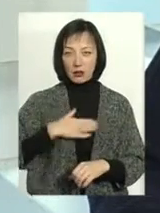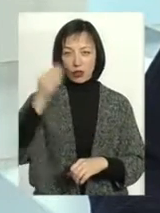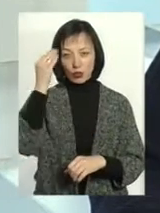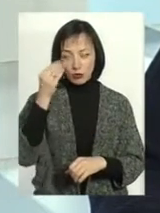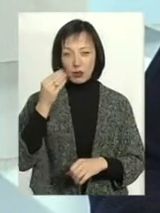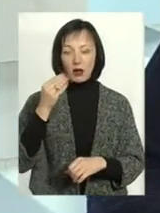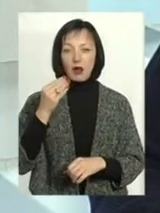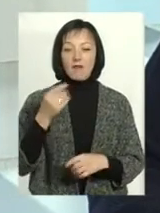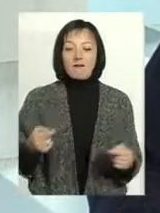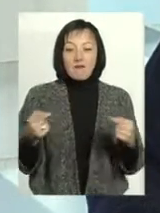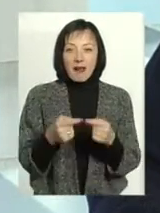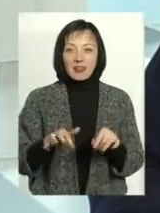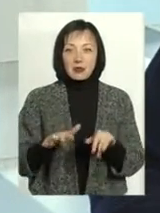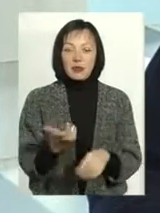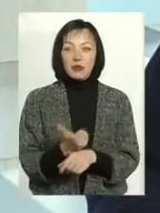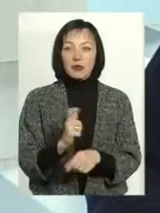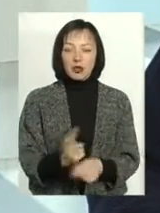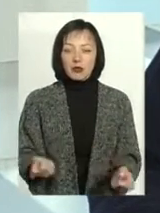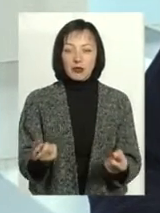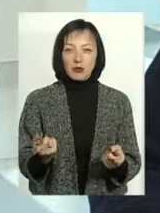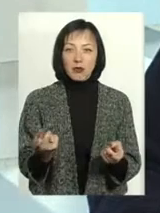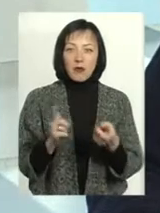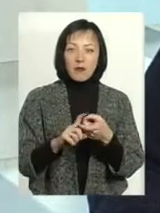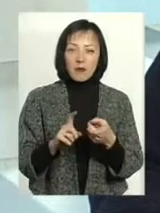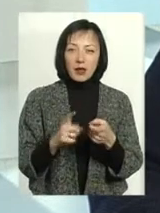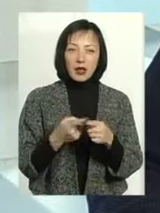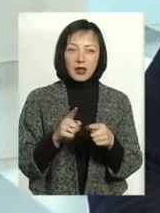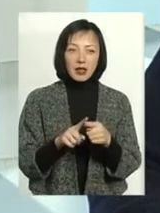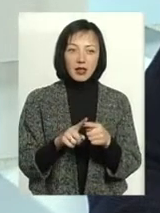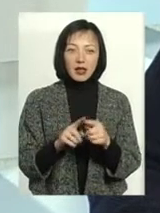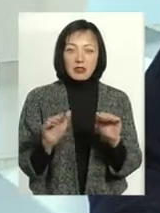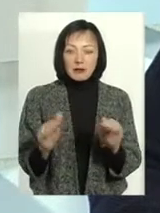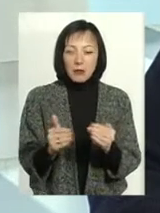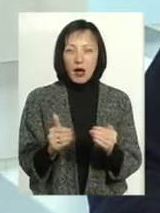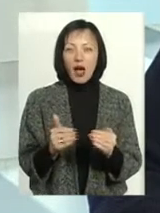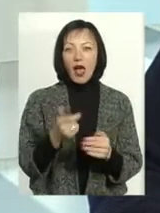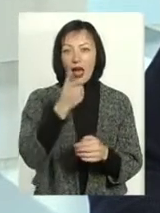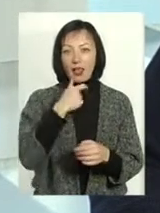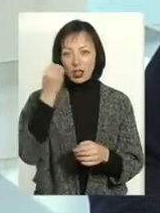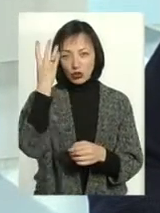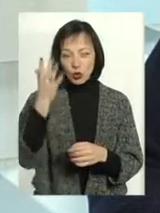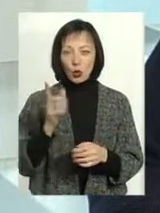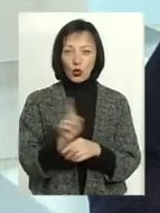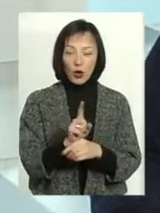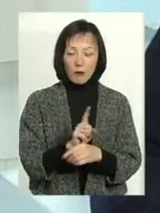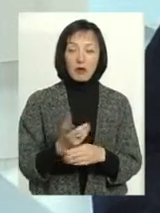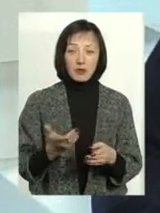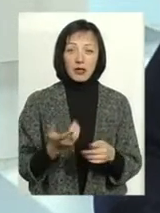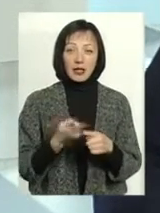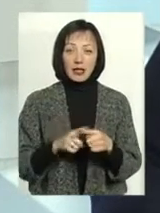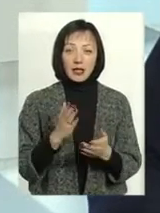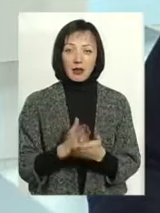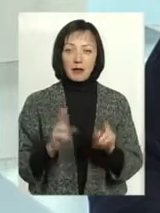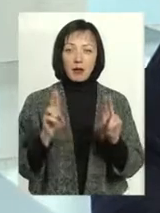в певних справах, він більш пов'язаний і етичними нормами, тому що є ці самі правила адвокатської етики. Тому, звичайно, що